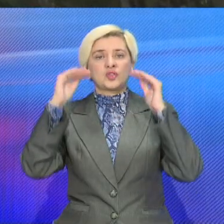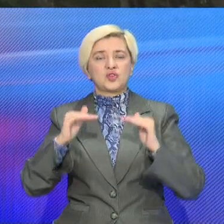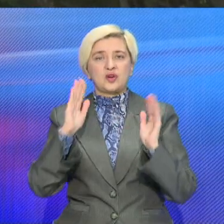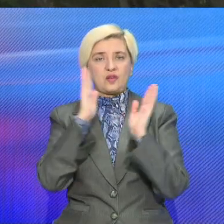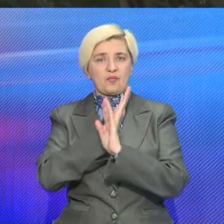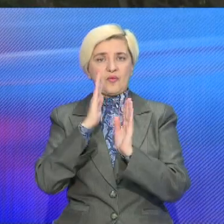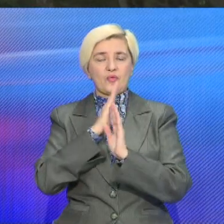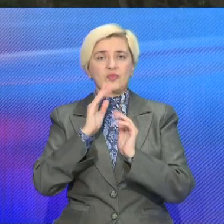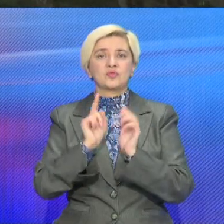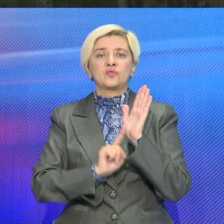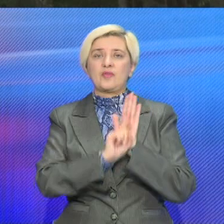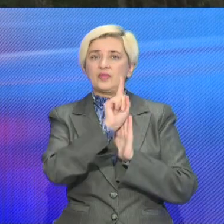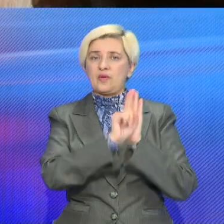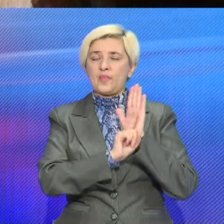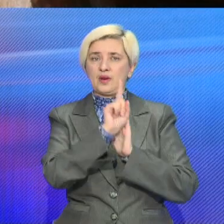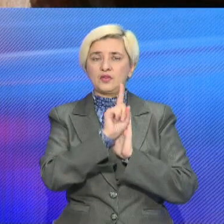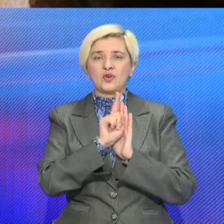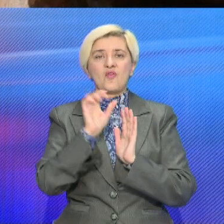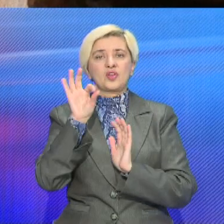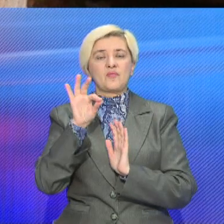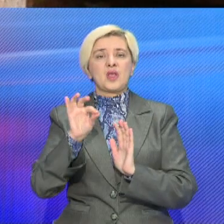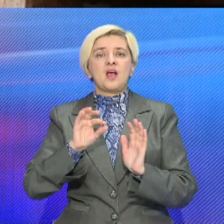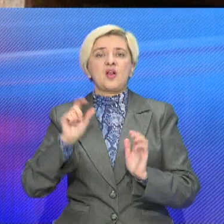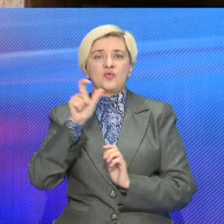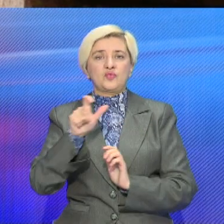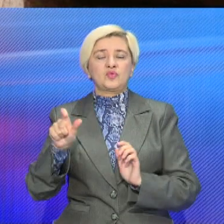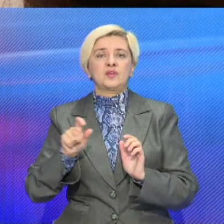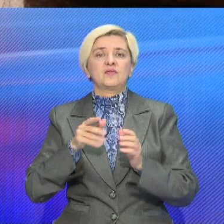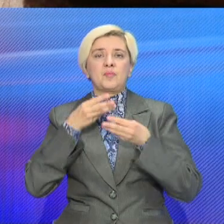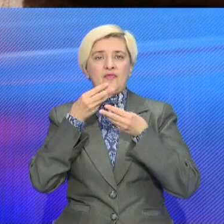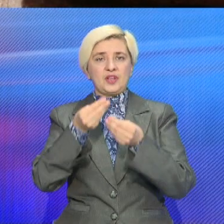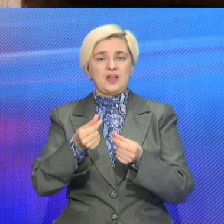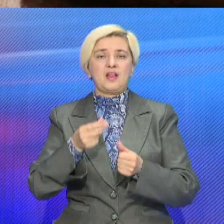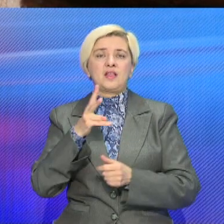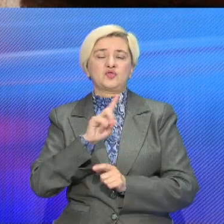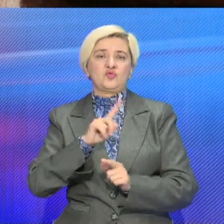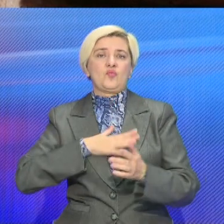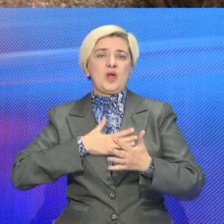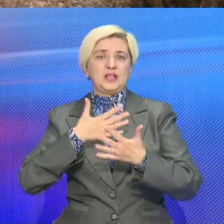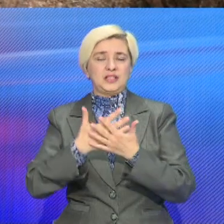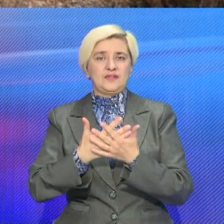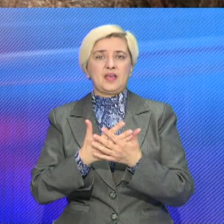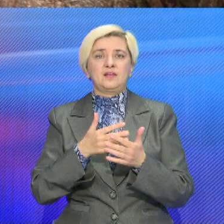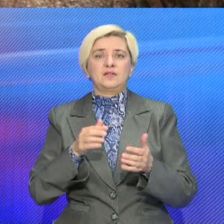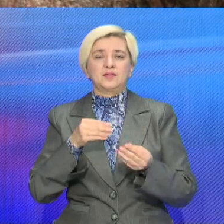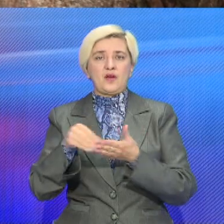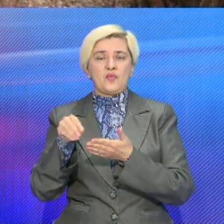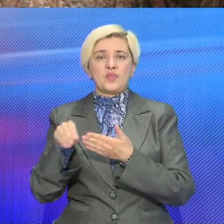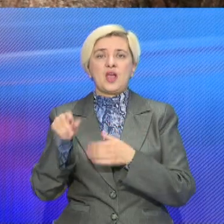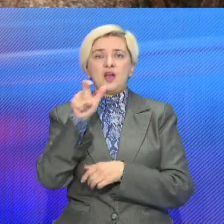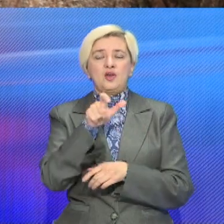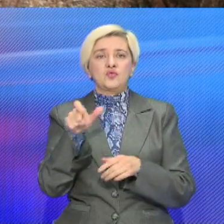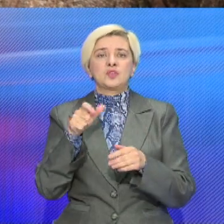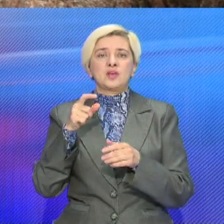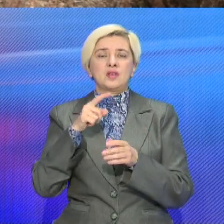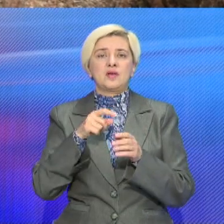примусило громадян активизоваться. Як заявляют у лясгасах, постоянный контроль за попытом и пропановами дозволяет им попереджувать